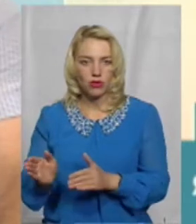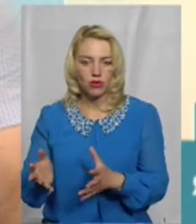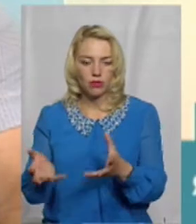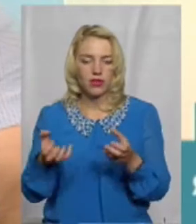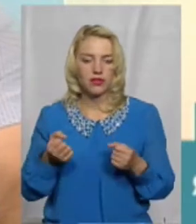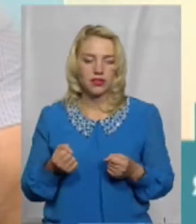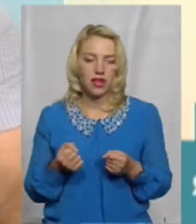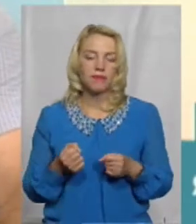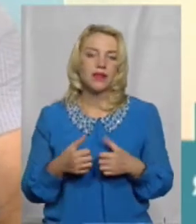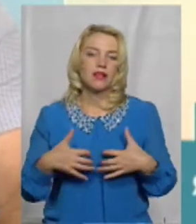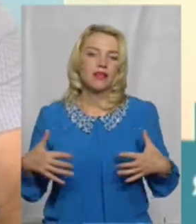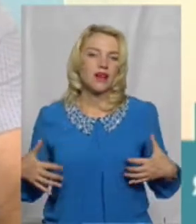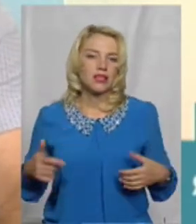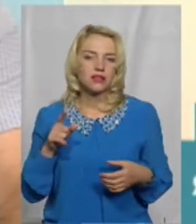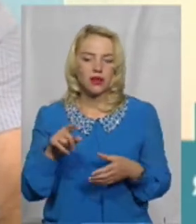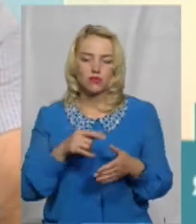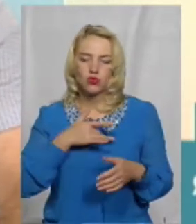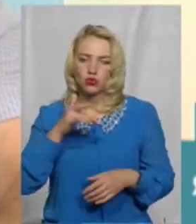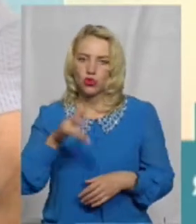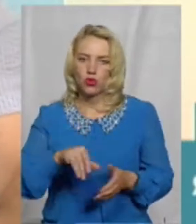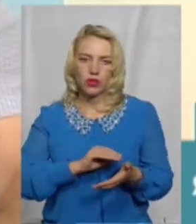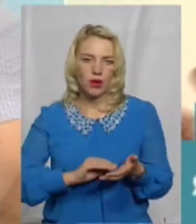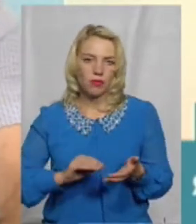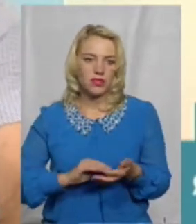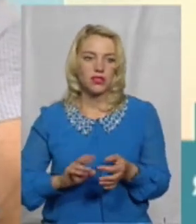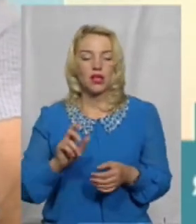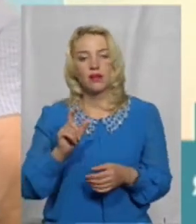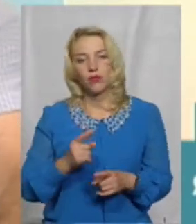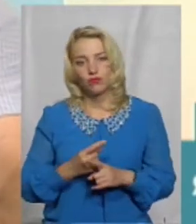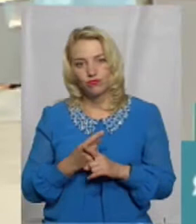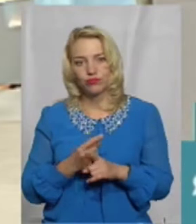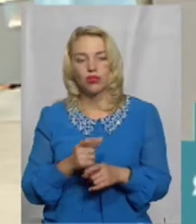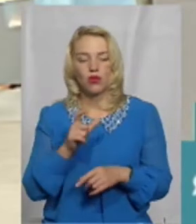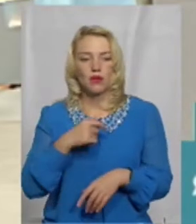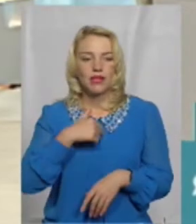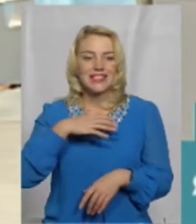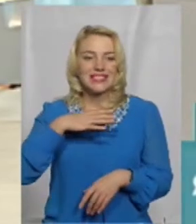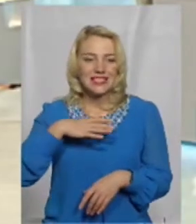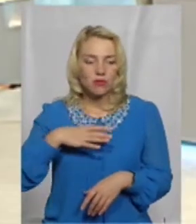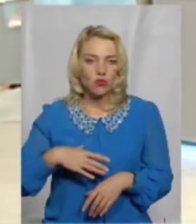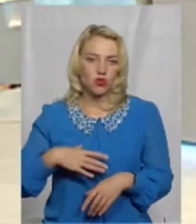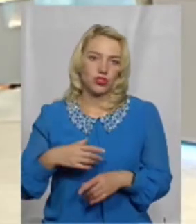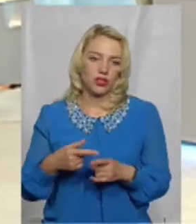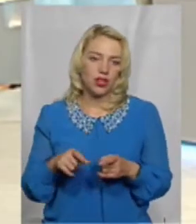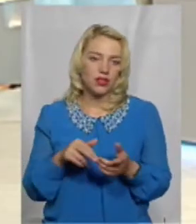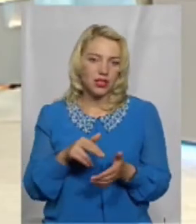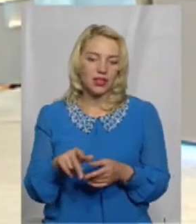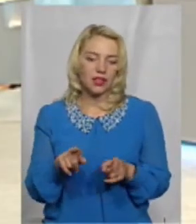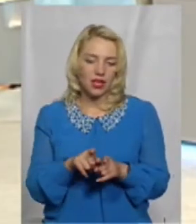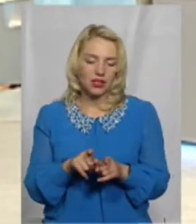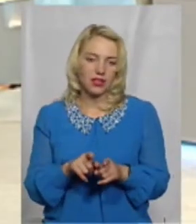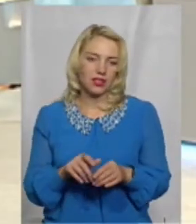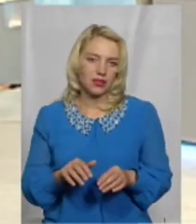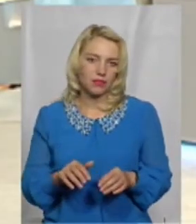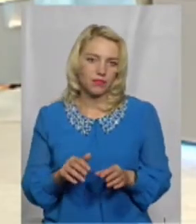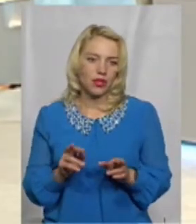прийняття тварин. Там дуже строго це прописано. Ну, людина йде на зустріч. Так, але ми мушені йти на такі міри приймати, мушені